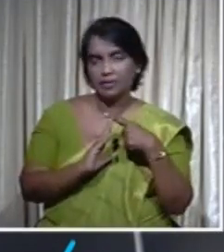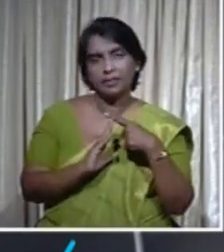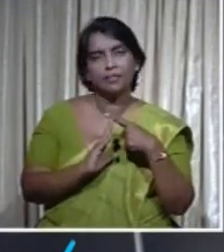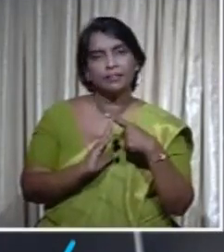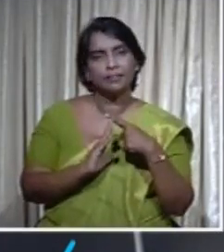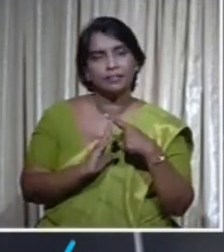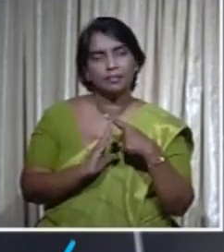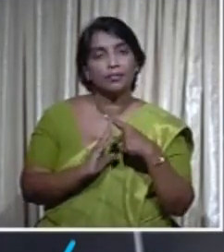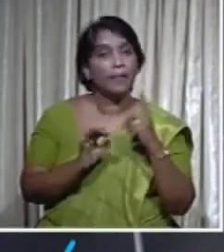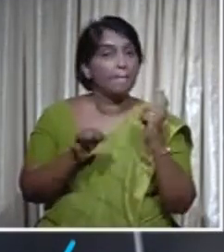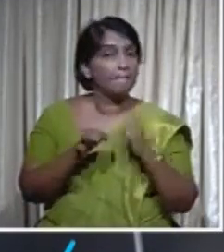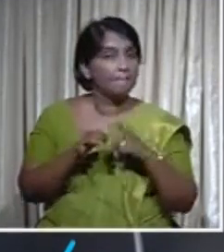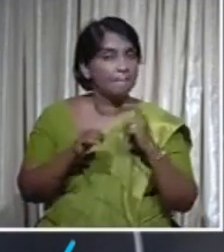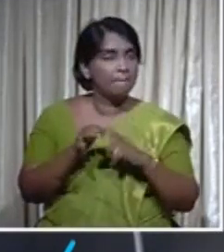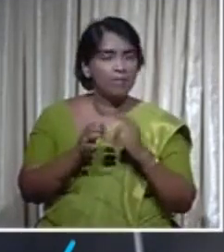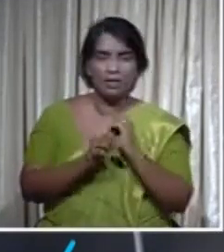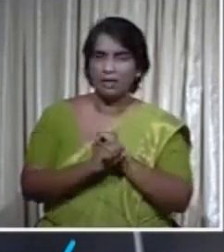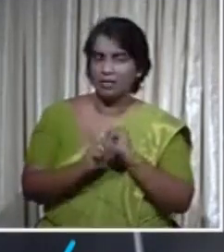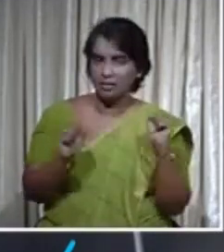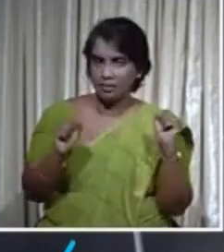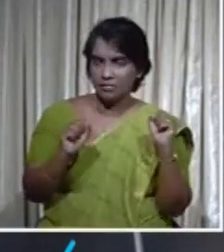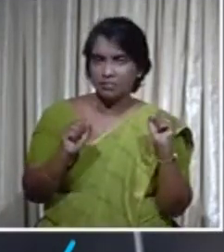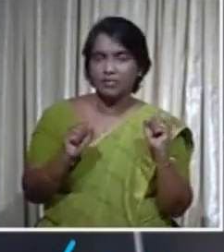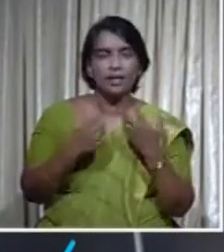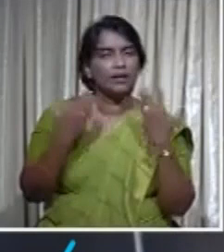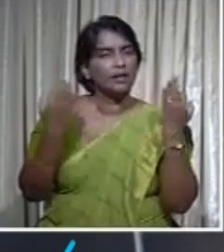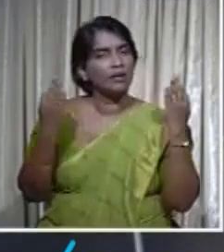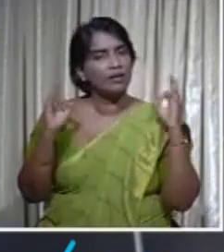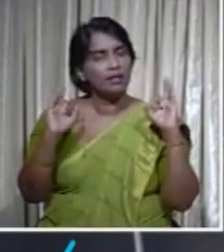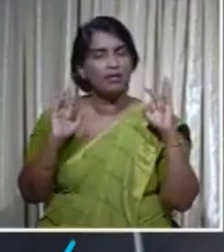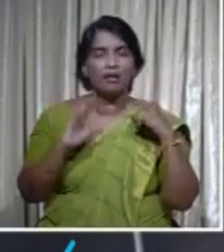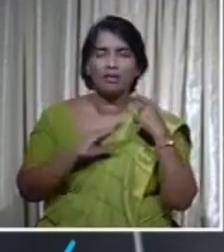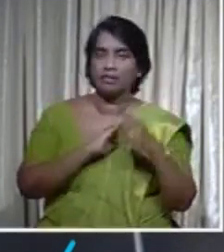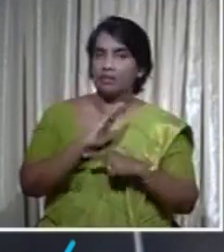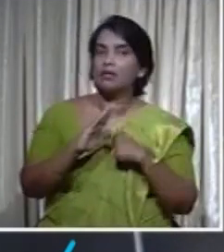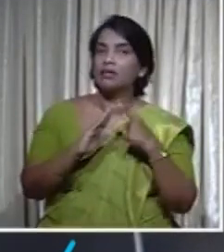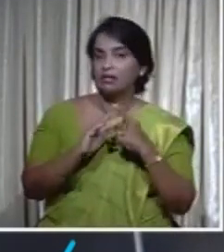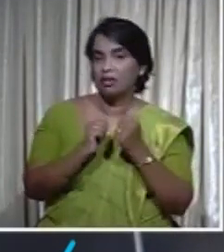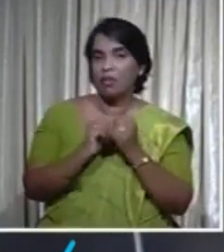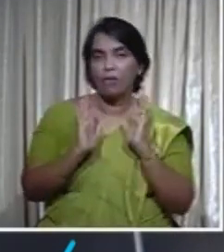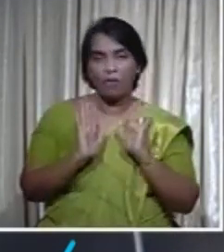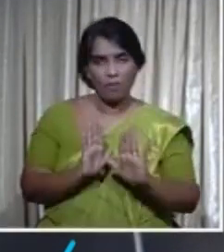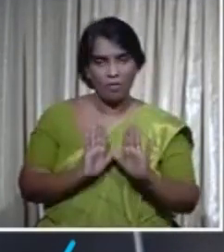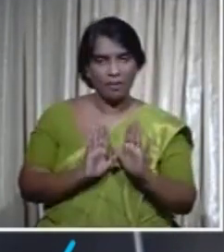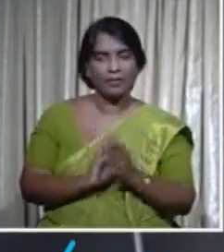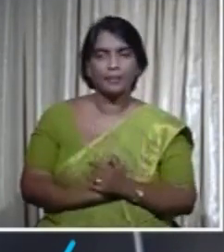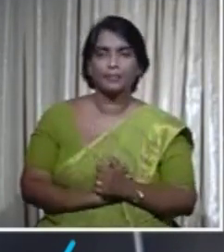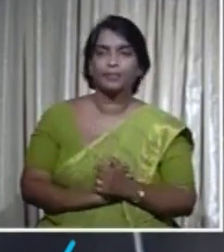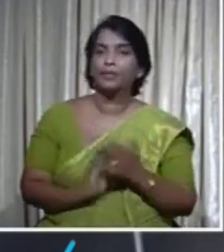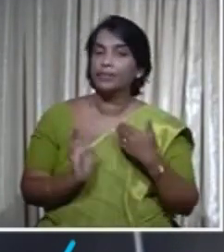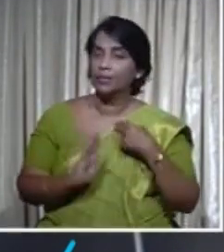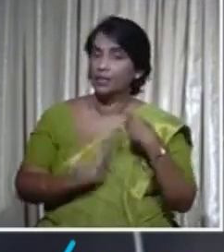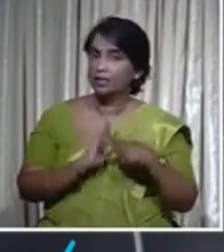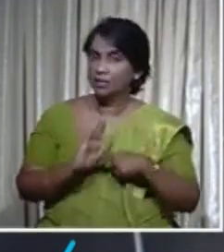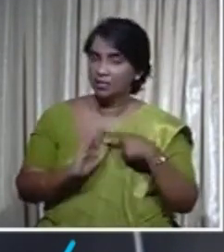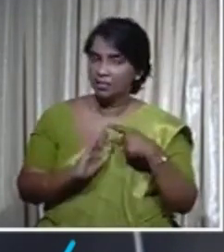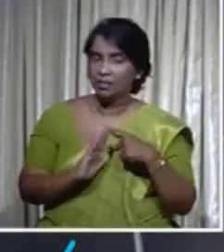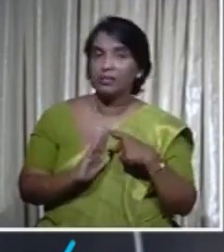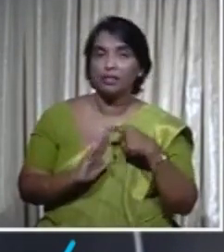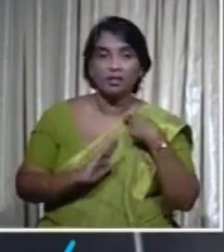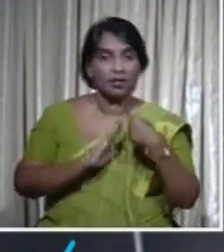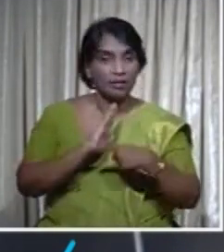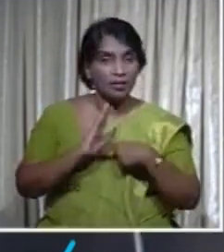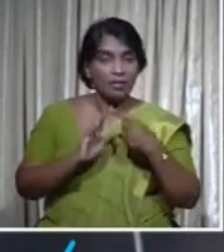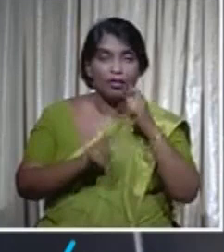இல்லாது ஒரு சுதந்திரமாக எங்களுடைய மக்கள் தாங்கள் இந்த நாட்டிலே வாழுகிறோம் சுதந்திரமாக வாழுகிறோம் என்ற